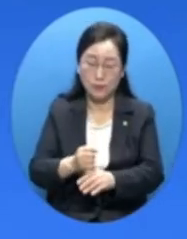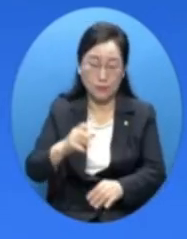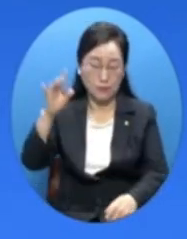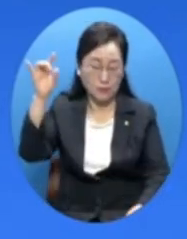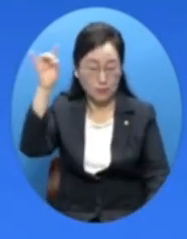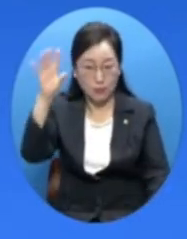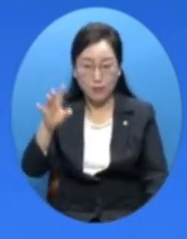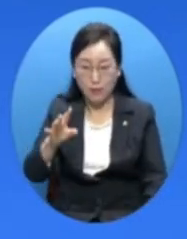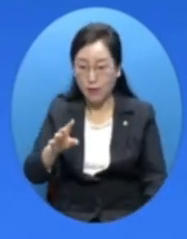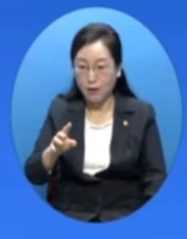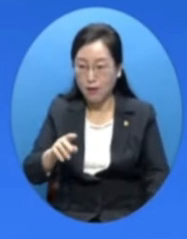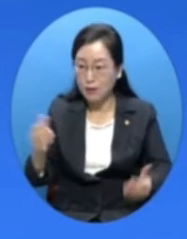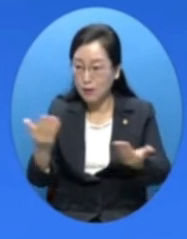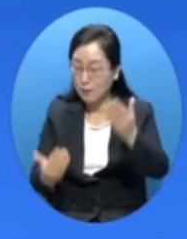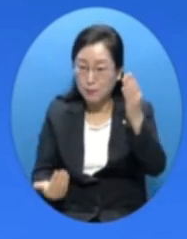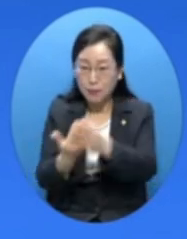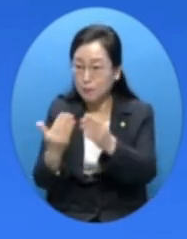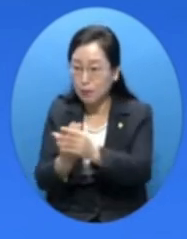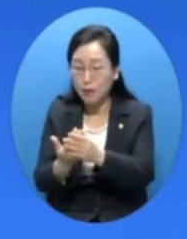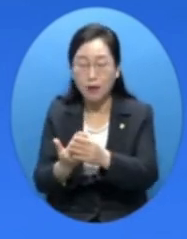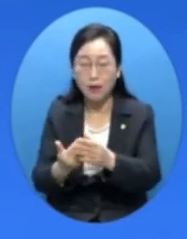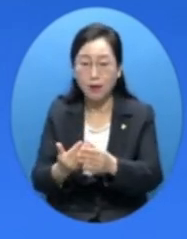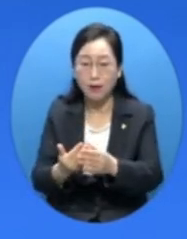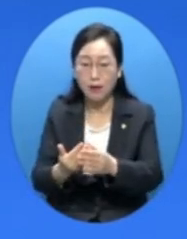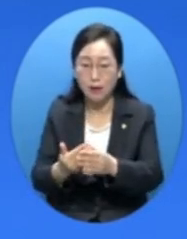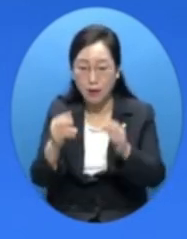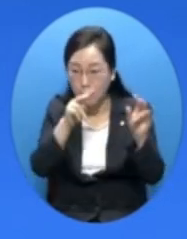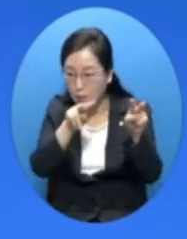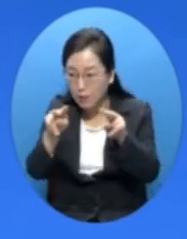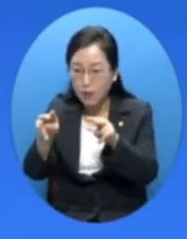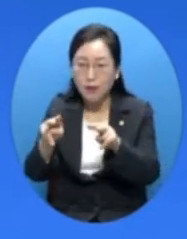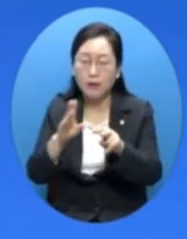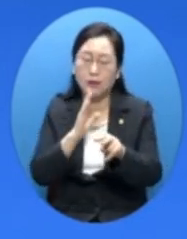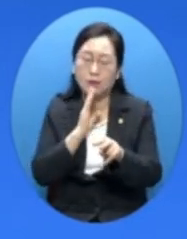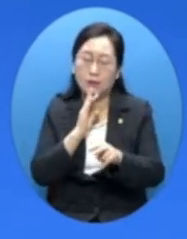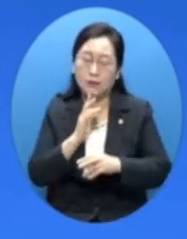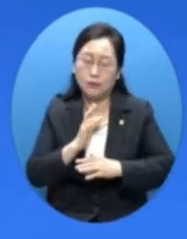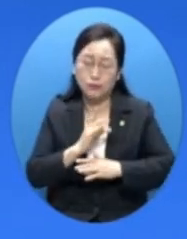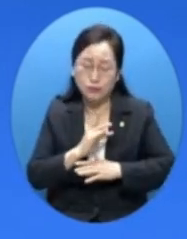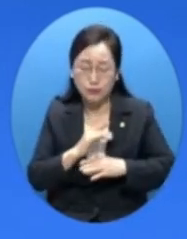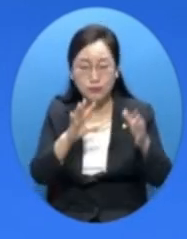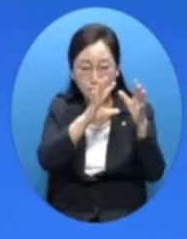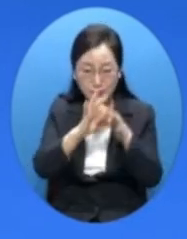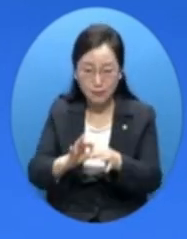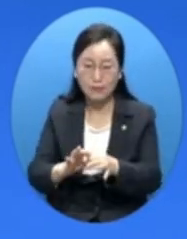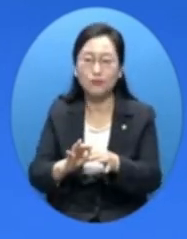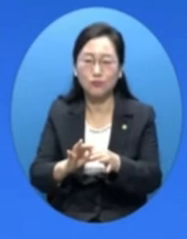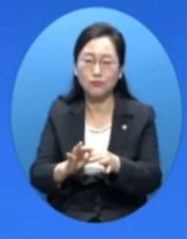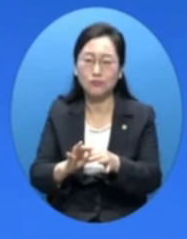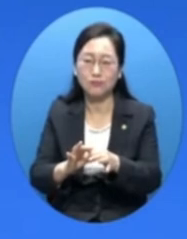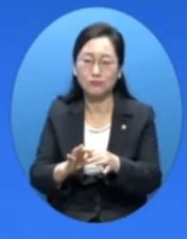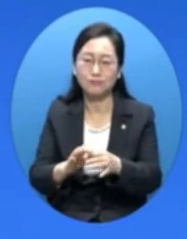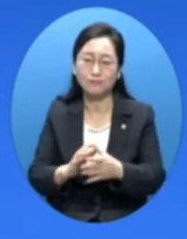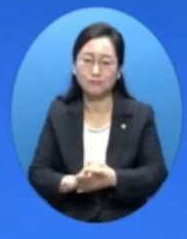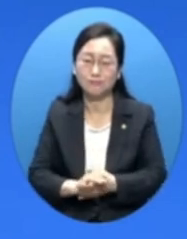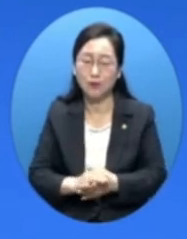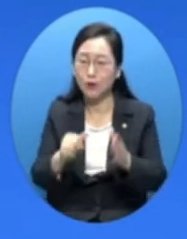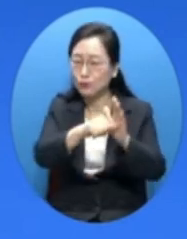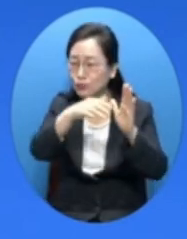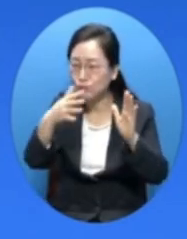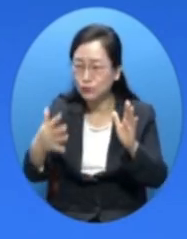사건, 사고들이 우리 주변에서 일어나고 있는데 그로 인한 두려움도 우리에게 끊임없이 찾아오고 있습니다.